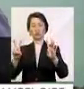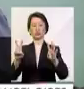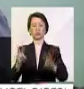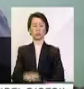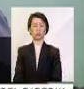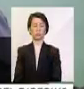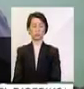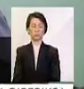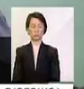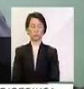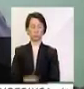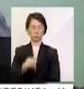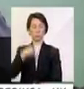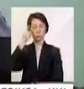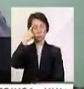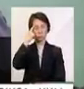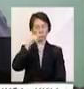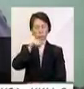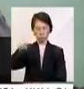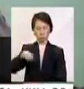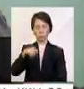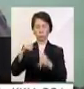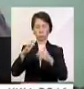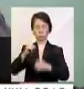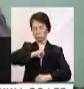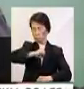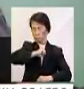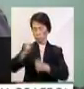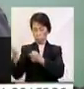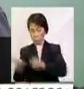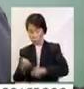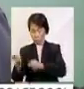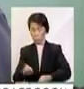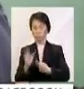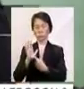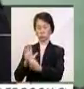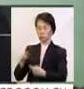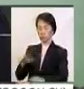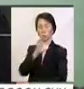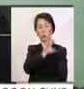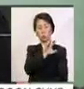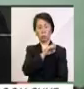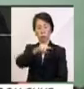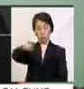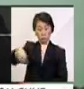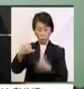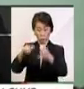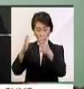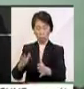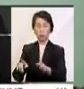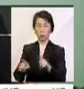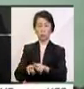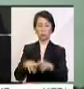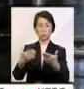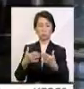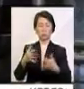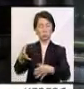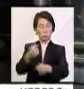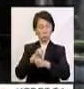boys that came in had a opportunity to show and fight and prove to the coach that they are in the reckoning for the World